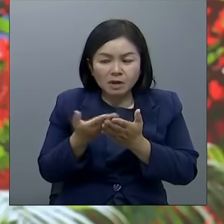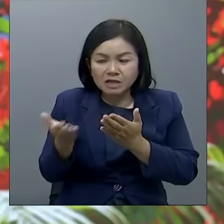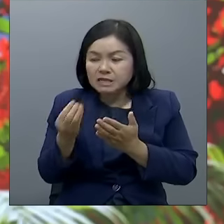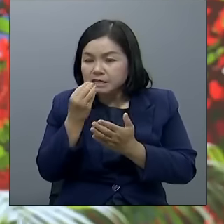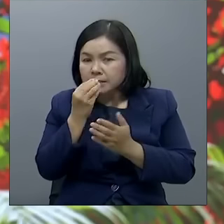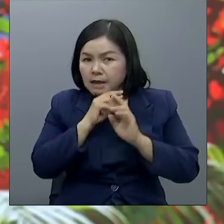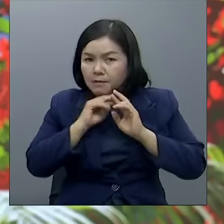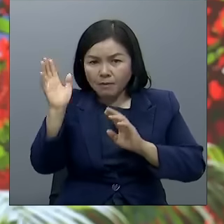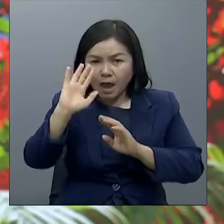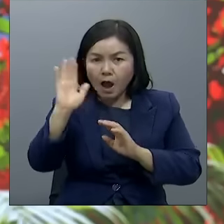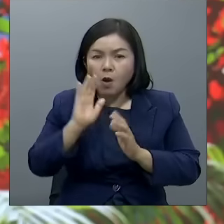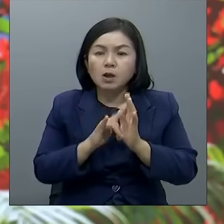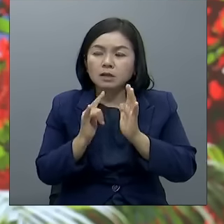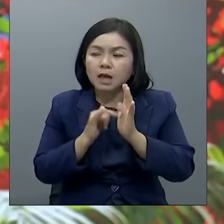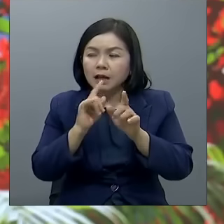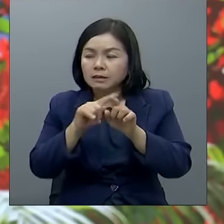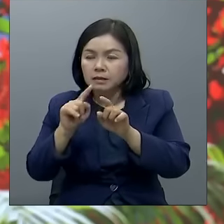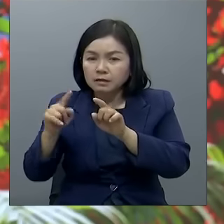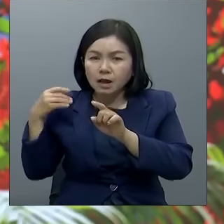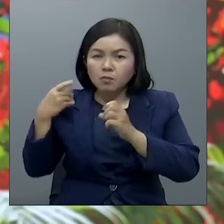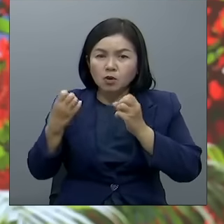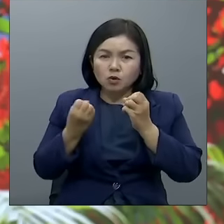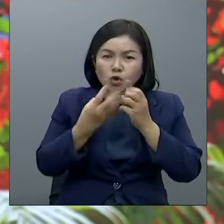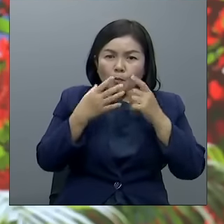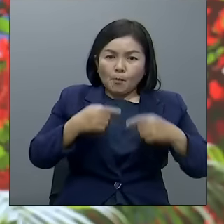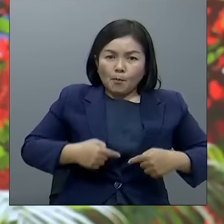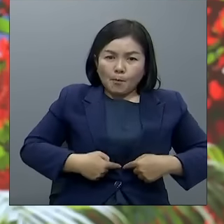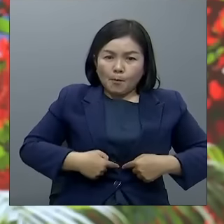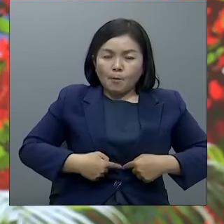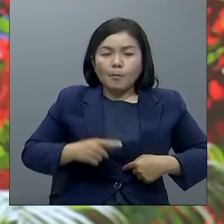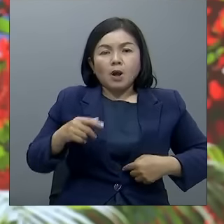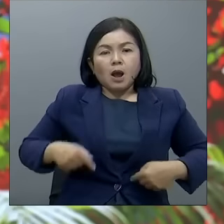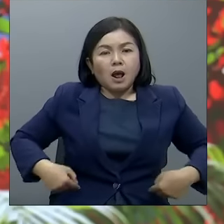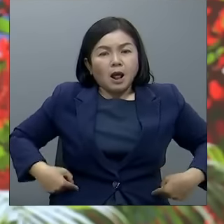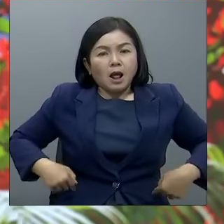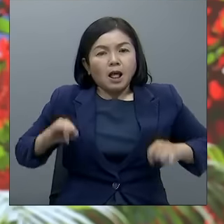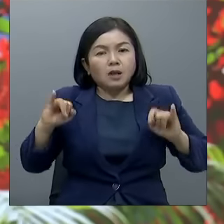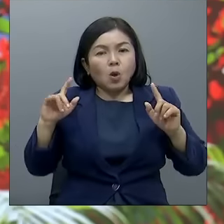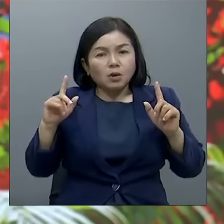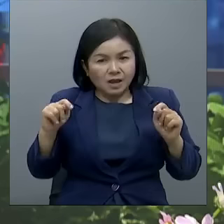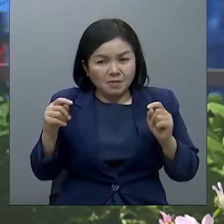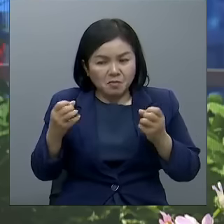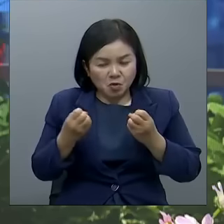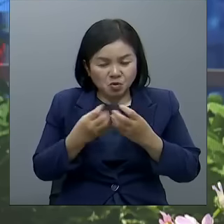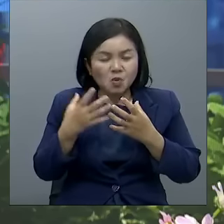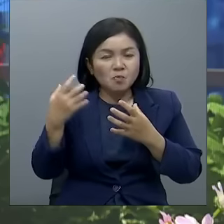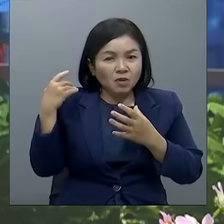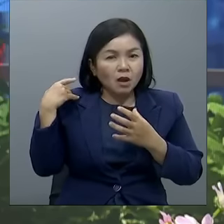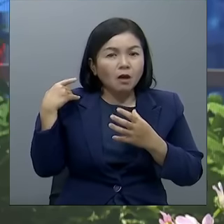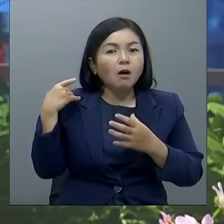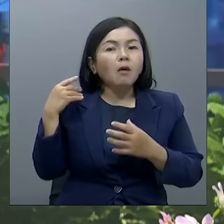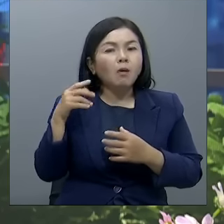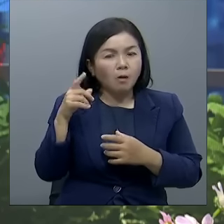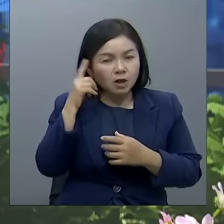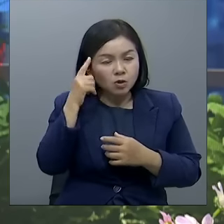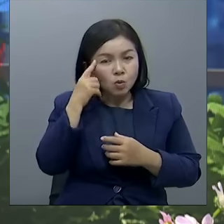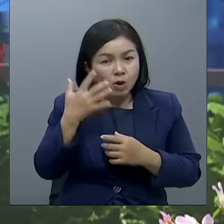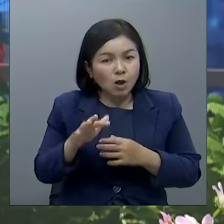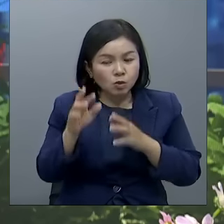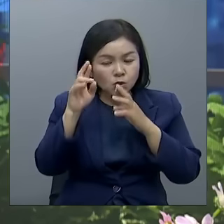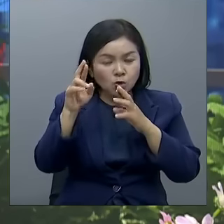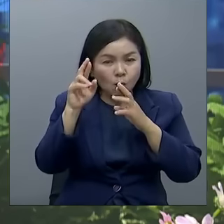นะครับยาหลายตัวมีผลต่อการทำงานต่อไตโดยที่เราไม่รู้ตัว เอาละครับฟังแบบนี้คุณผู้ชมอาจจะต้องเพิ่มความระมัด